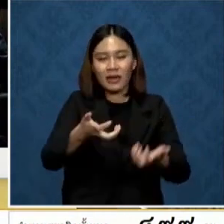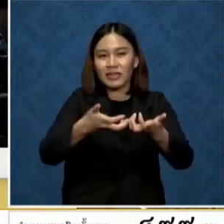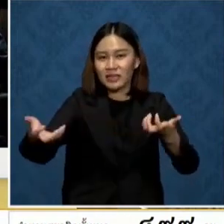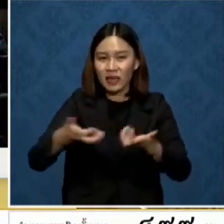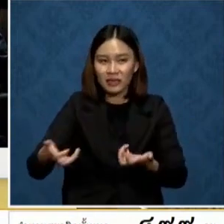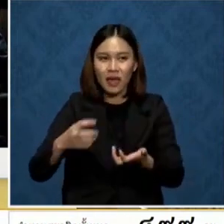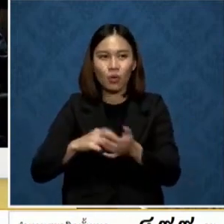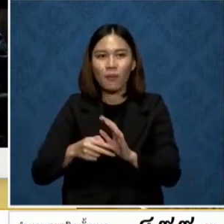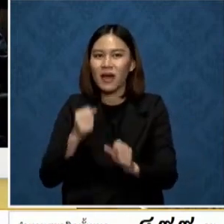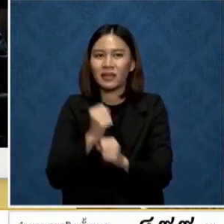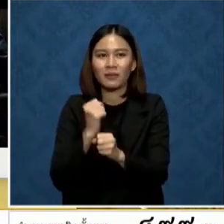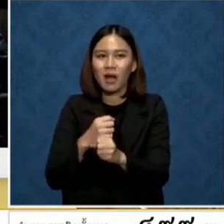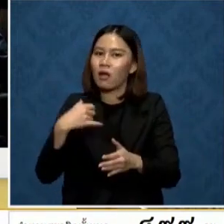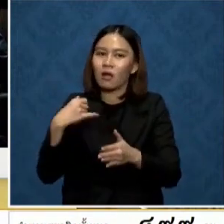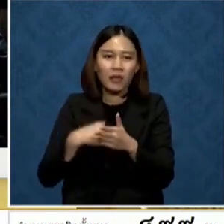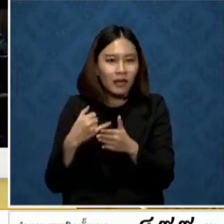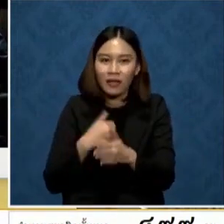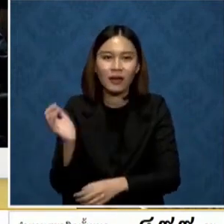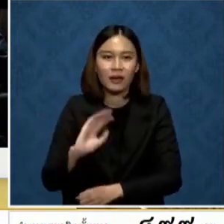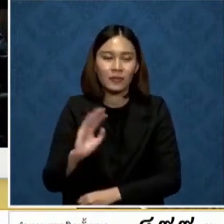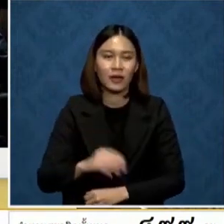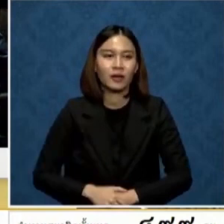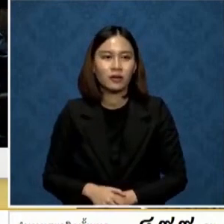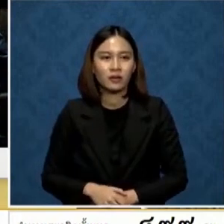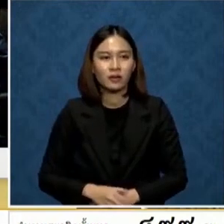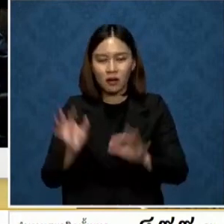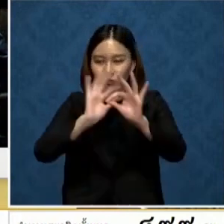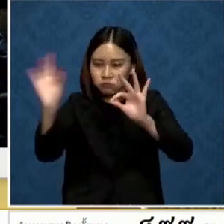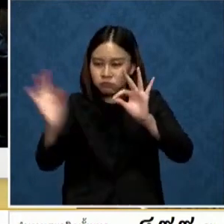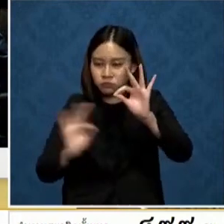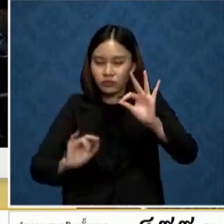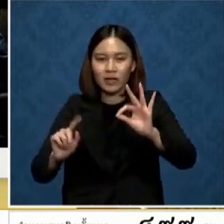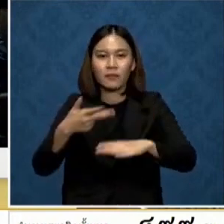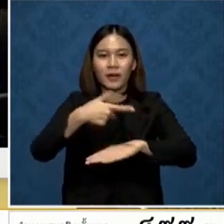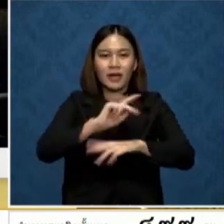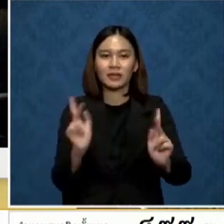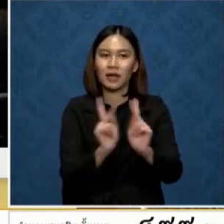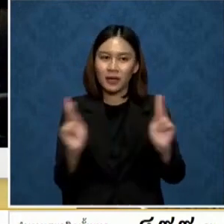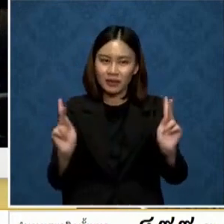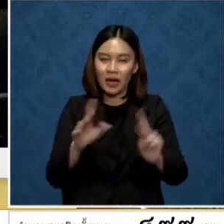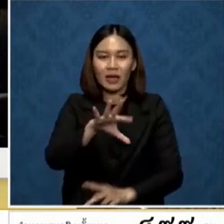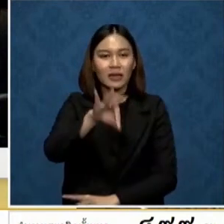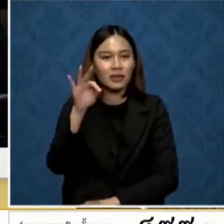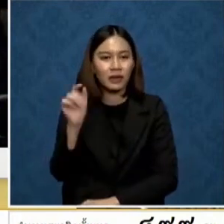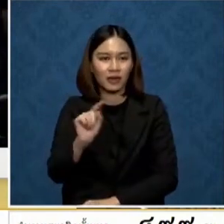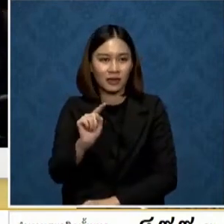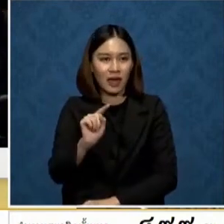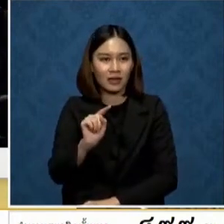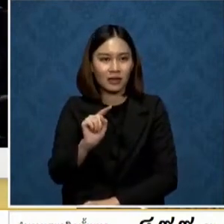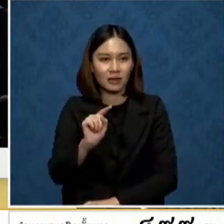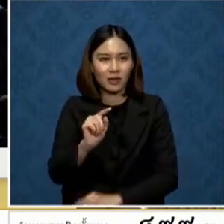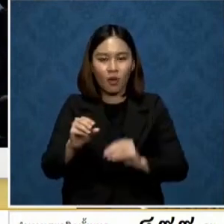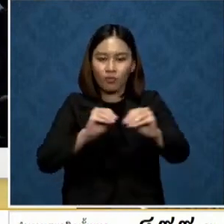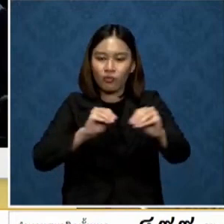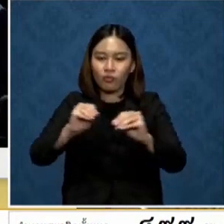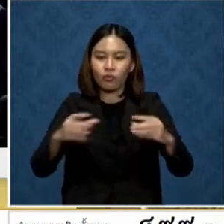แยกน้ำนี่มันทำงนไม่สนุกเขายังเขียนไว้้เลยว่าการเป็นประธานกรรมการให้เลือกจากถัเฉลี่ย